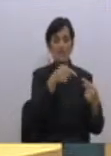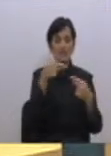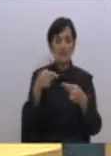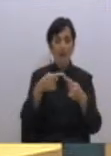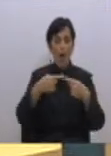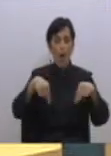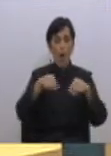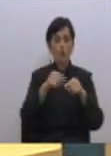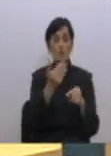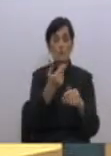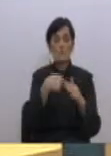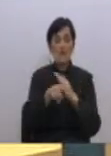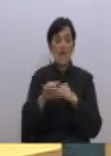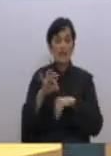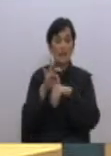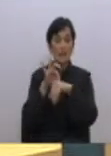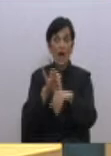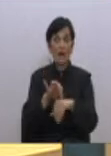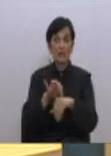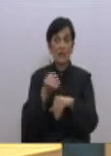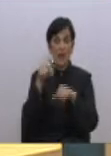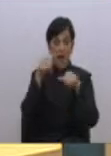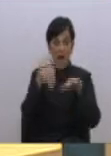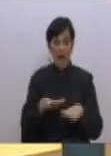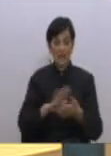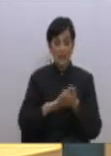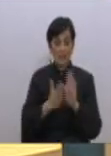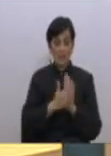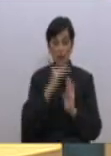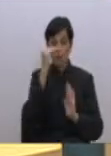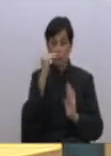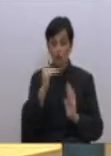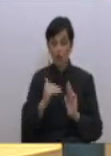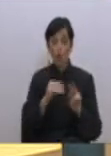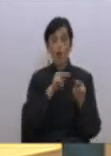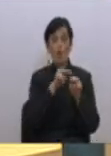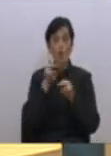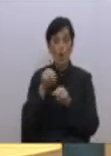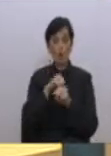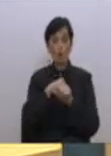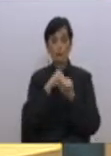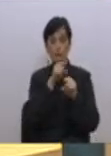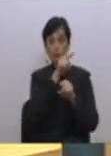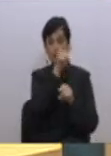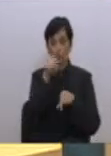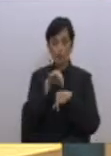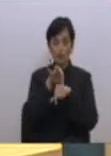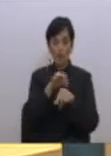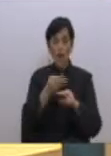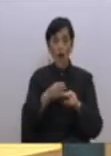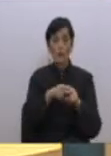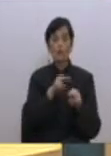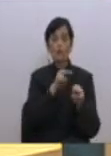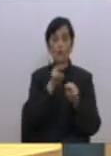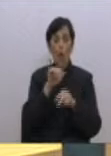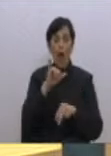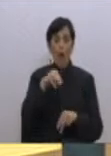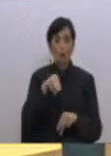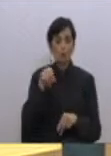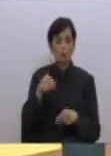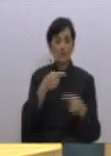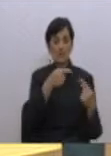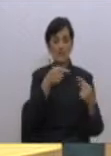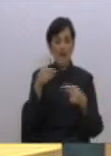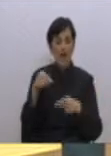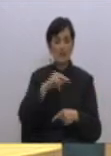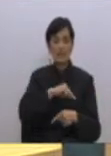organism. Mier, da, isini, adgenen, pirobes, da, control sa ți sini uțeven, amitul dat pe unde sunt controle, auditii danas, da, cu el a spus am să